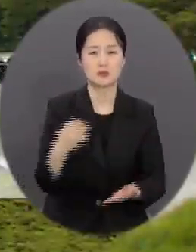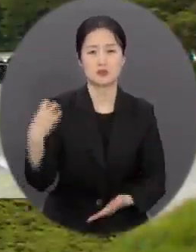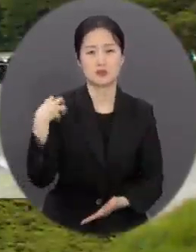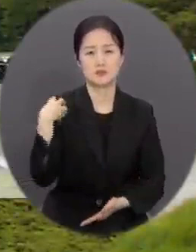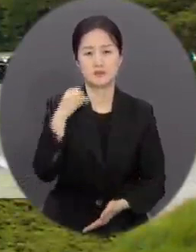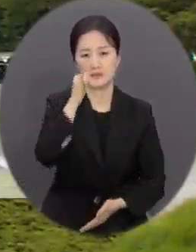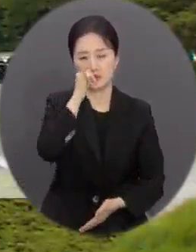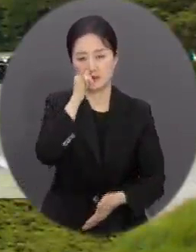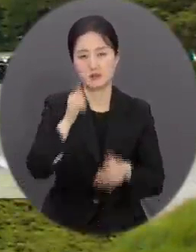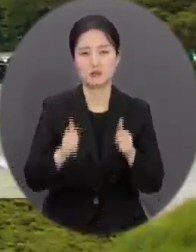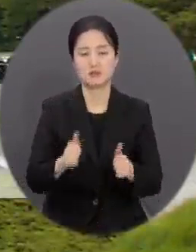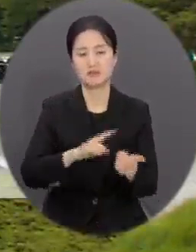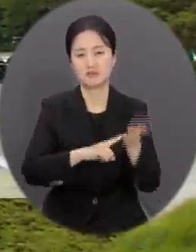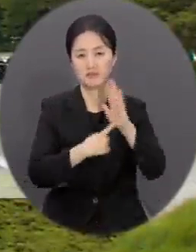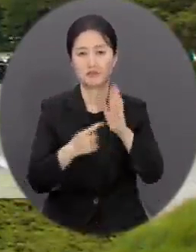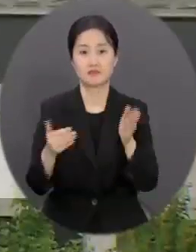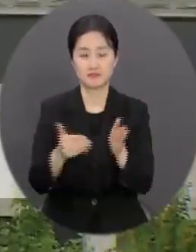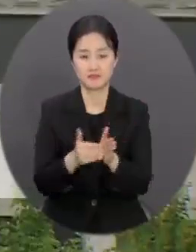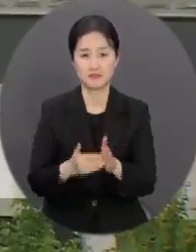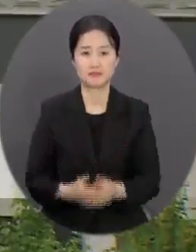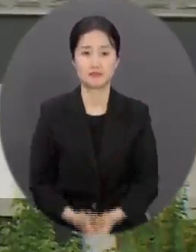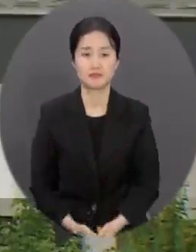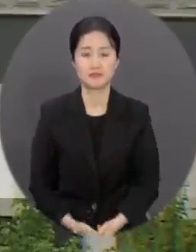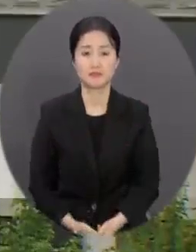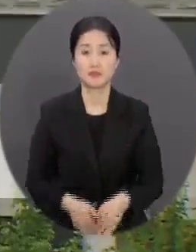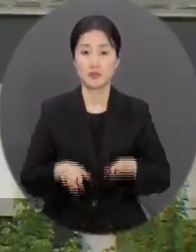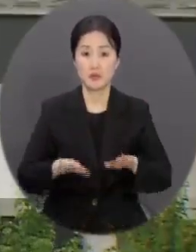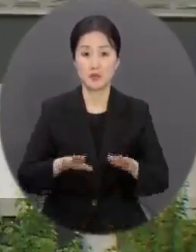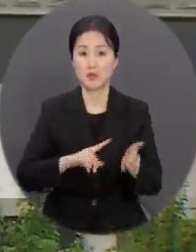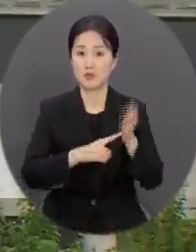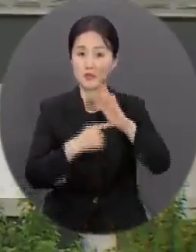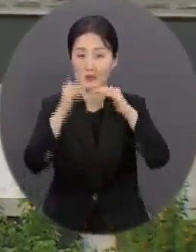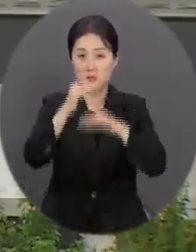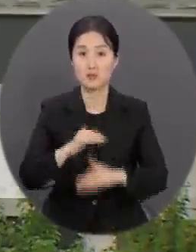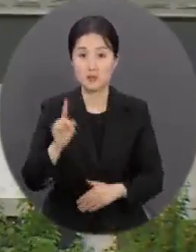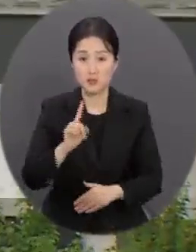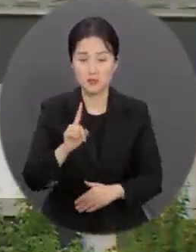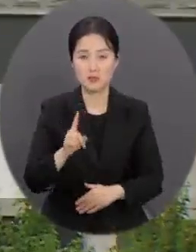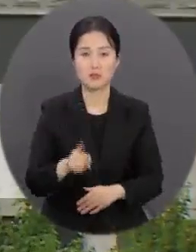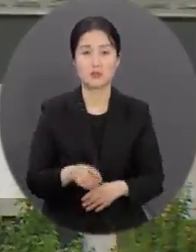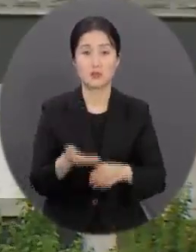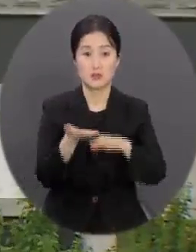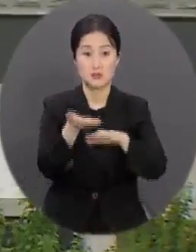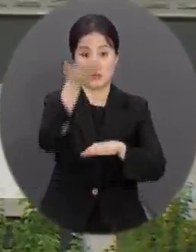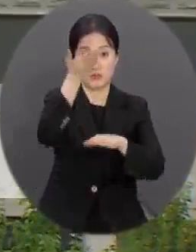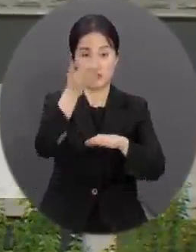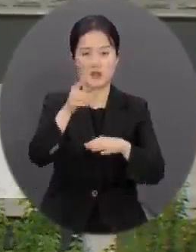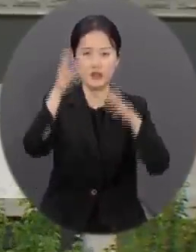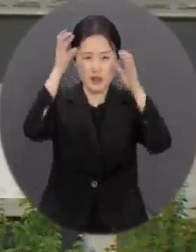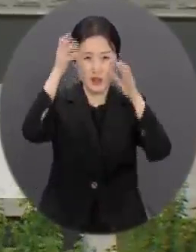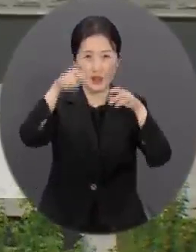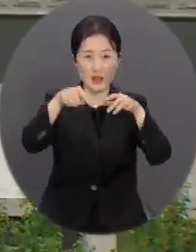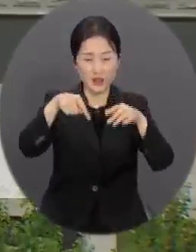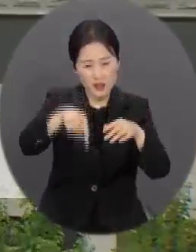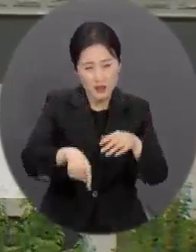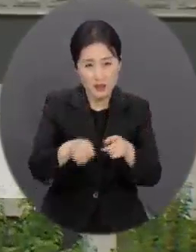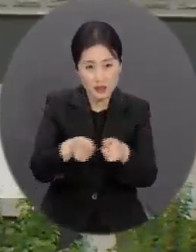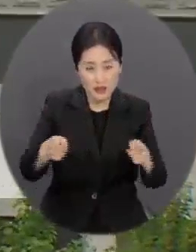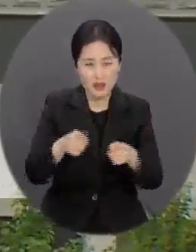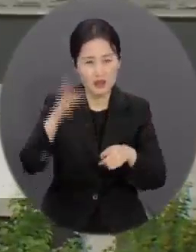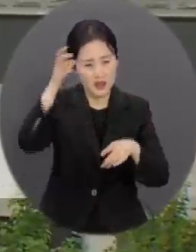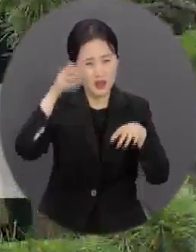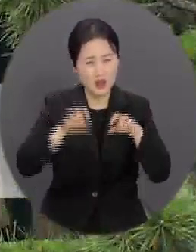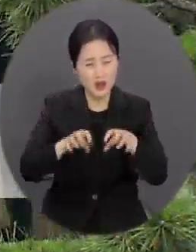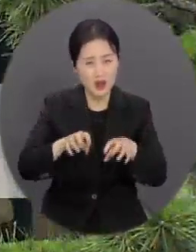민사 24단독 박현 부장판사는 위층 주민이 개 짖는 소리로 피해를 입고 있다며 아래층 주민을 상대로